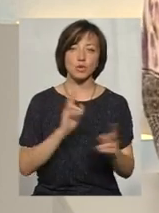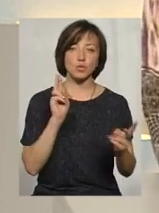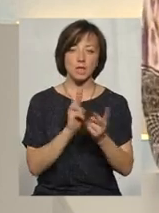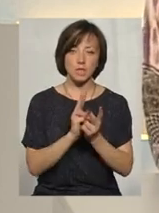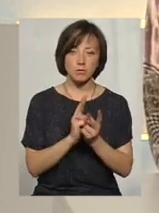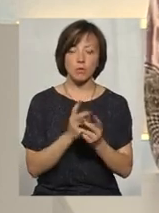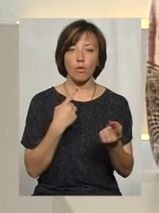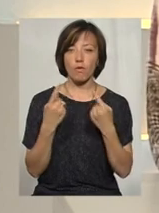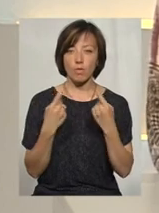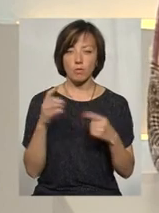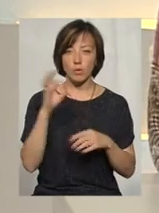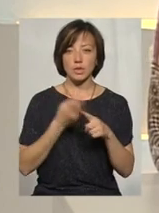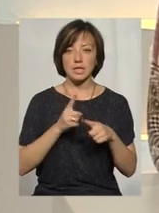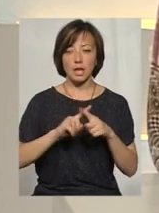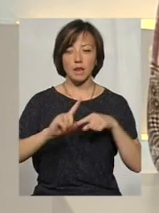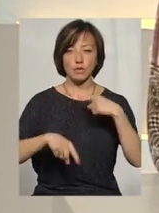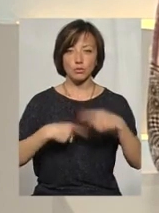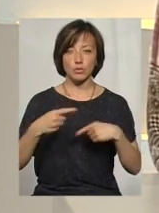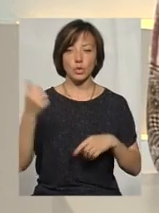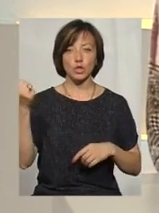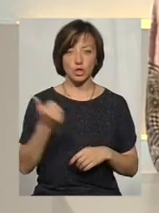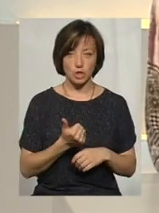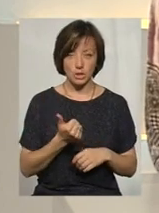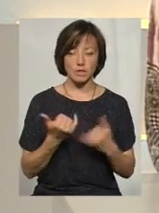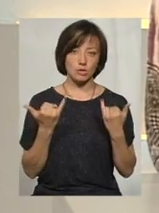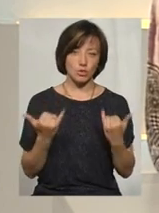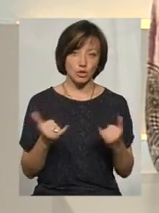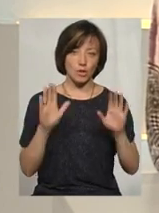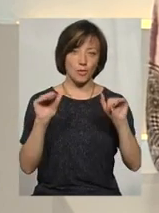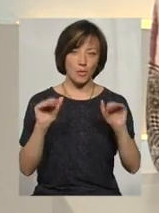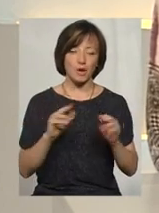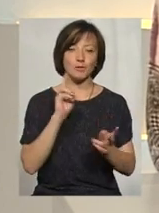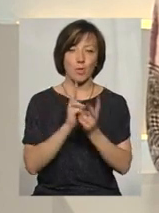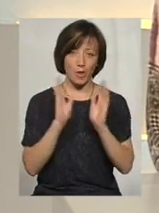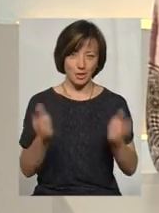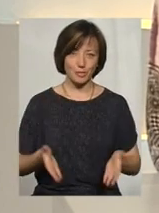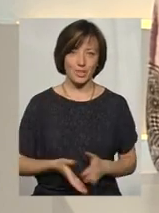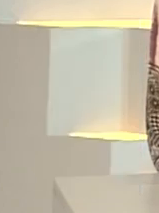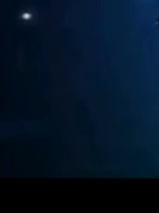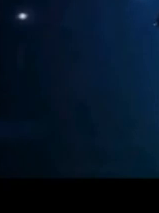Зустрінемося і поговоримо про це вже наступного тижня. А на сьогодні до побачення. Побачимось.